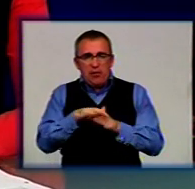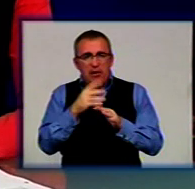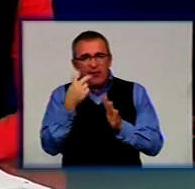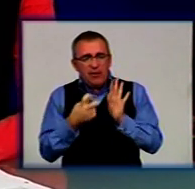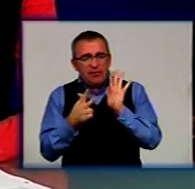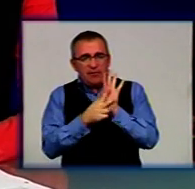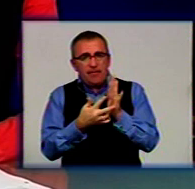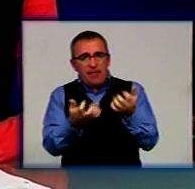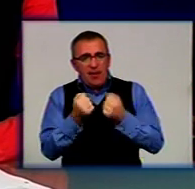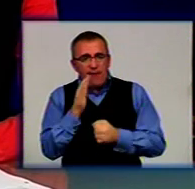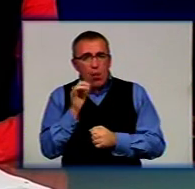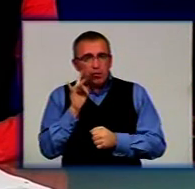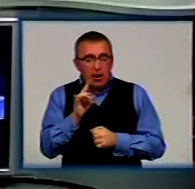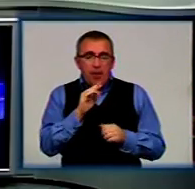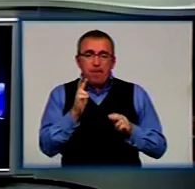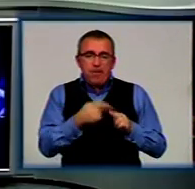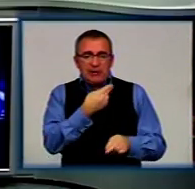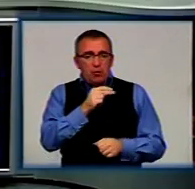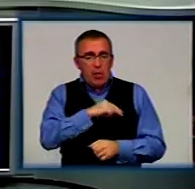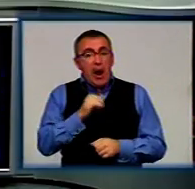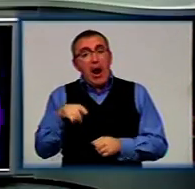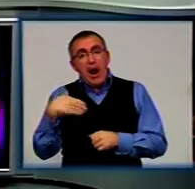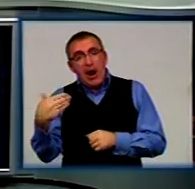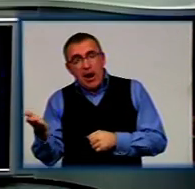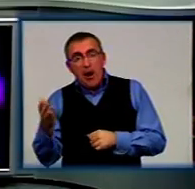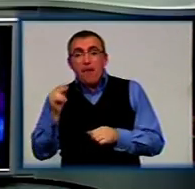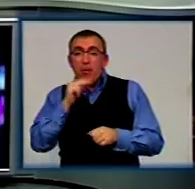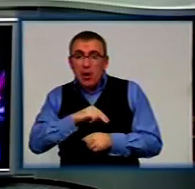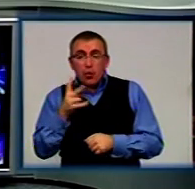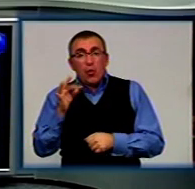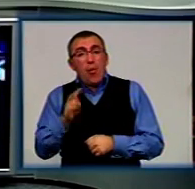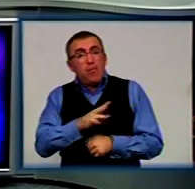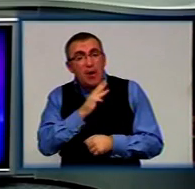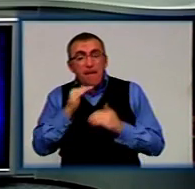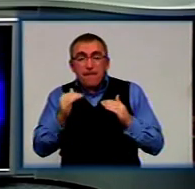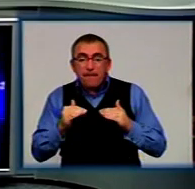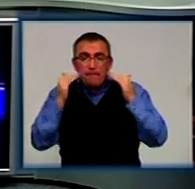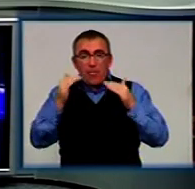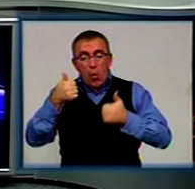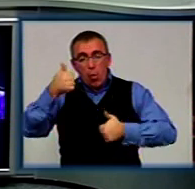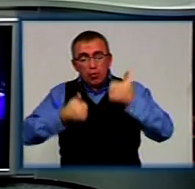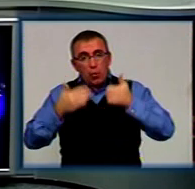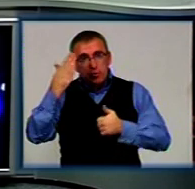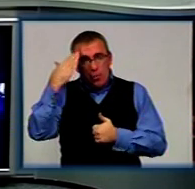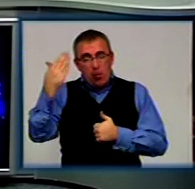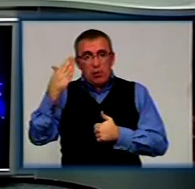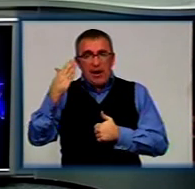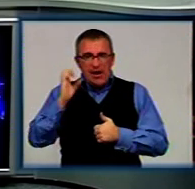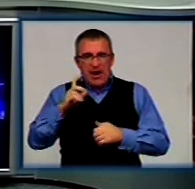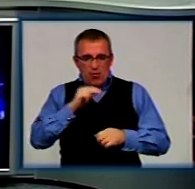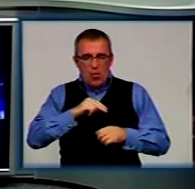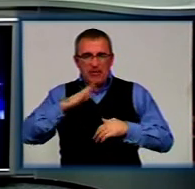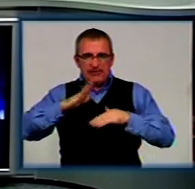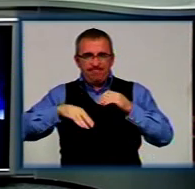чоловік отримали ваучери, це безробітні, а інші, які працюють, але бажають підвищити конкурентну способність на ринку праці. Що